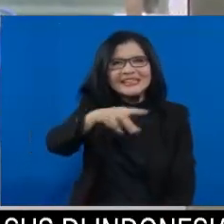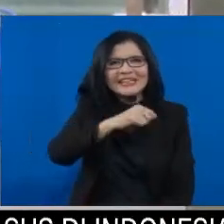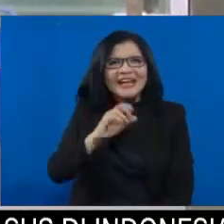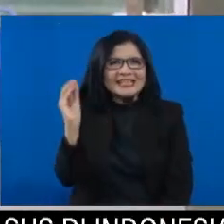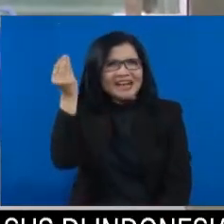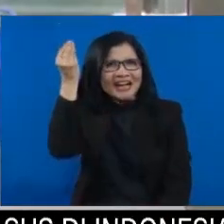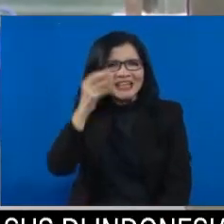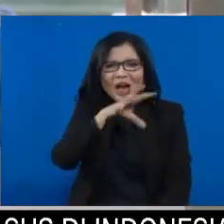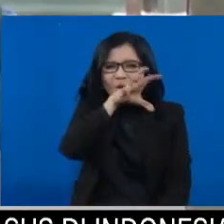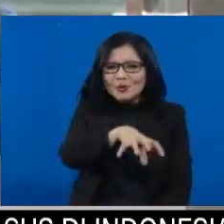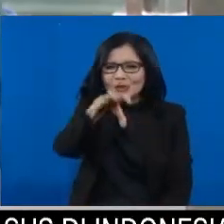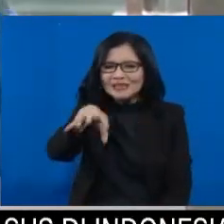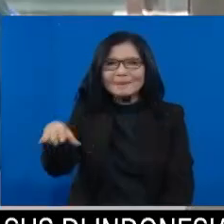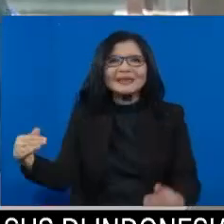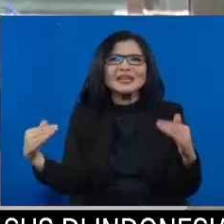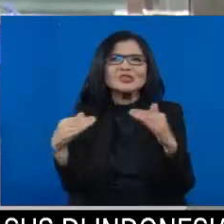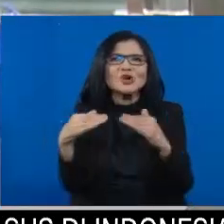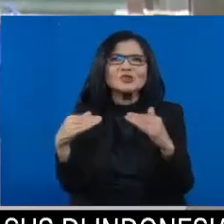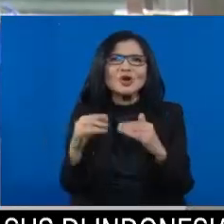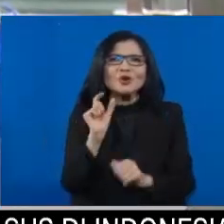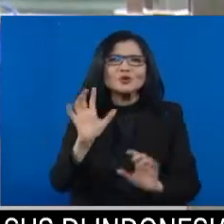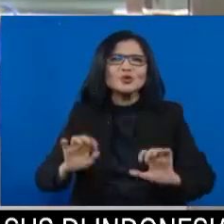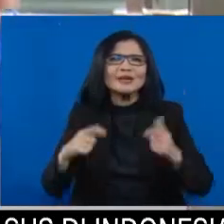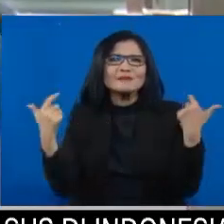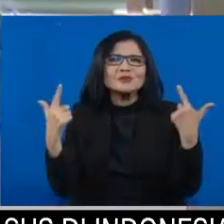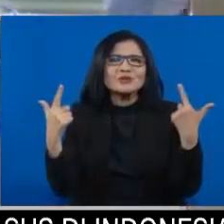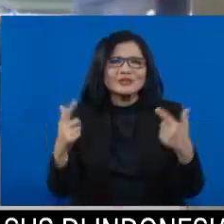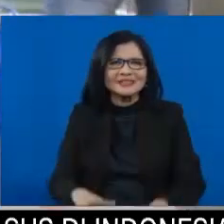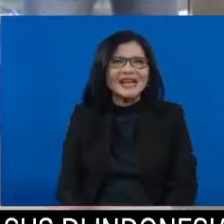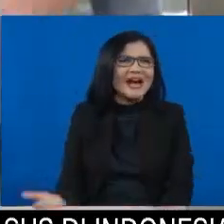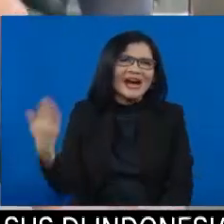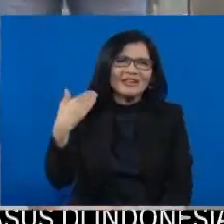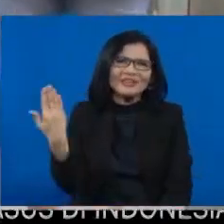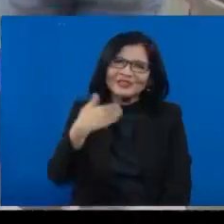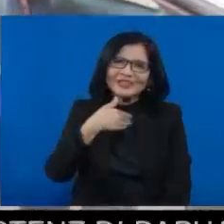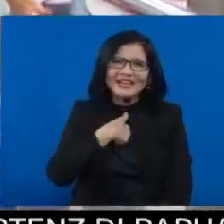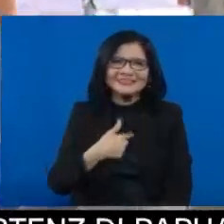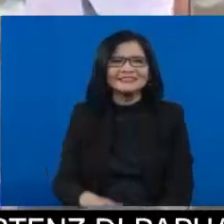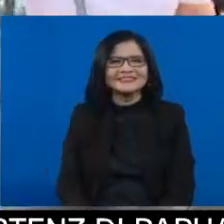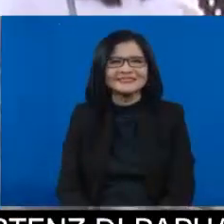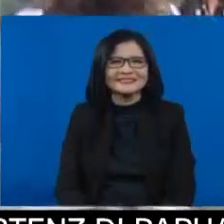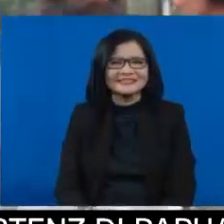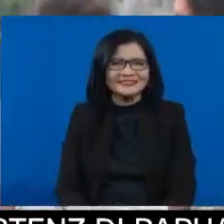mengunjungi tempat-tempat yang cocok untuk menghabiskan liburan akhir tahun Anda. Yuk, ikut saya!